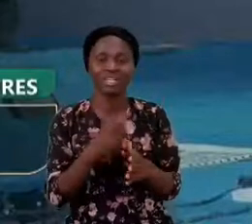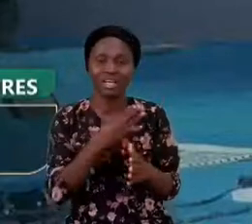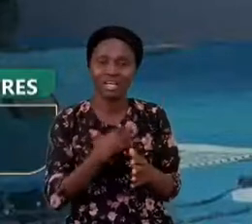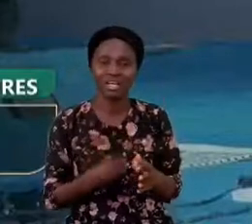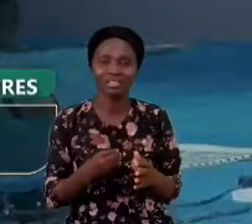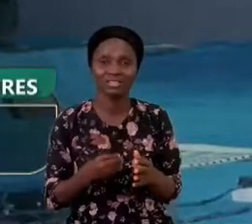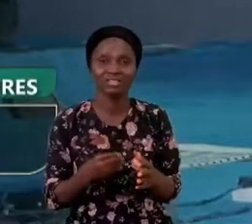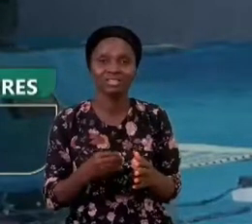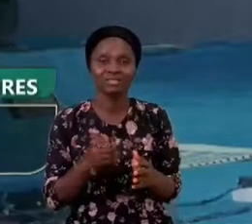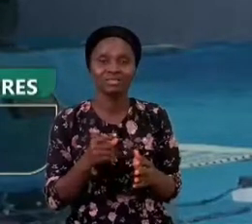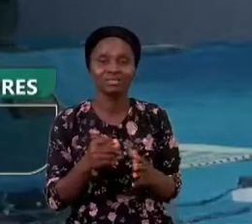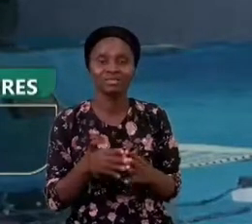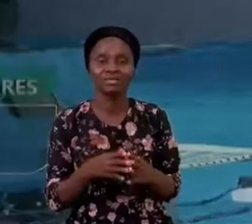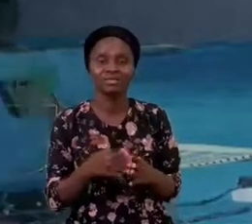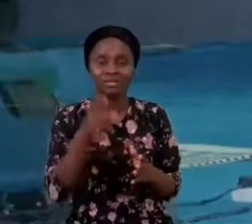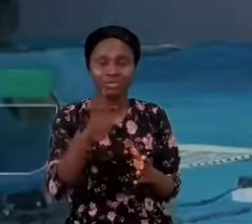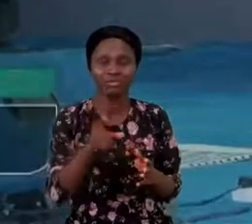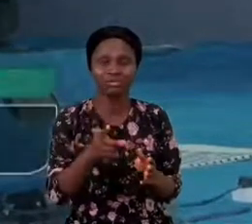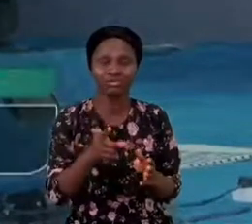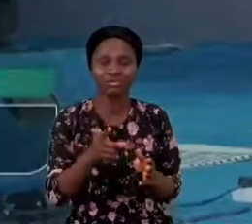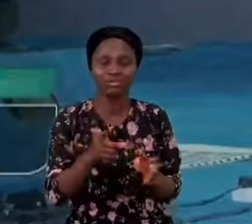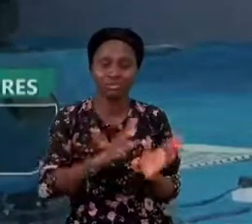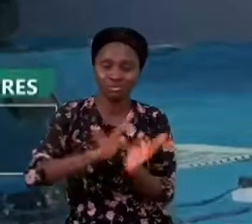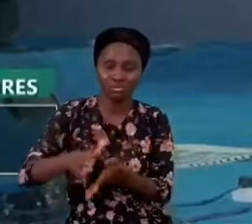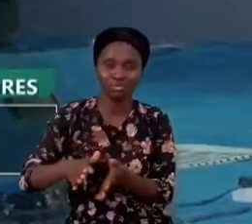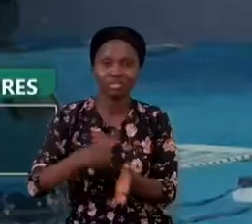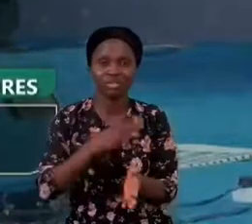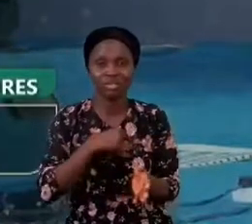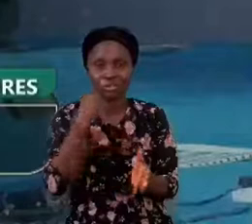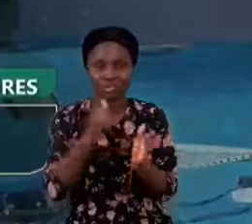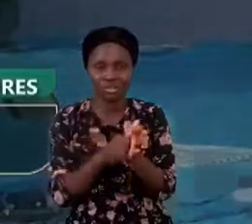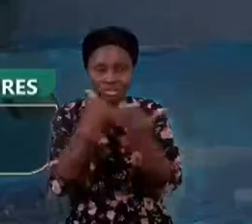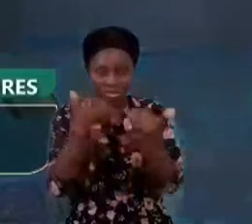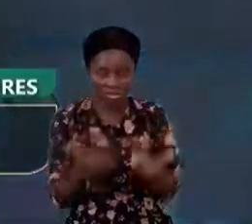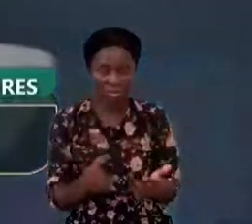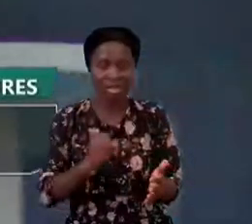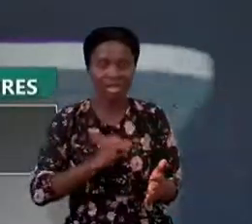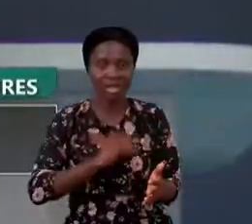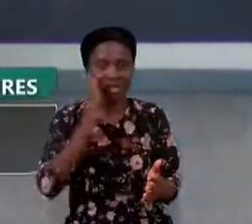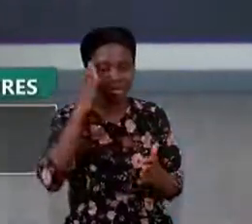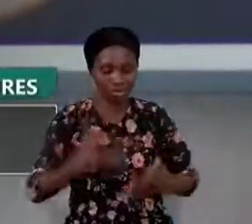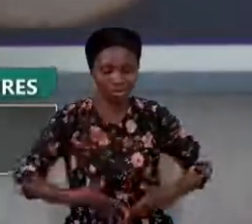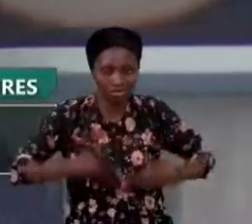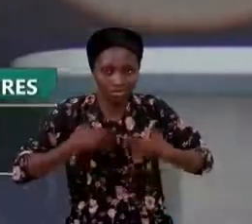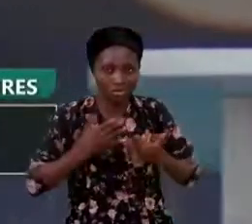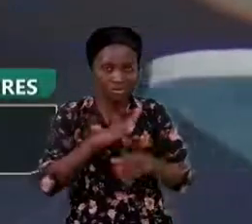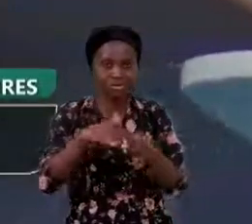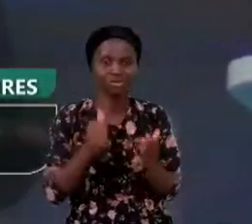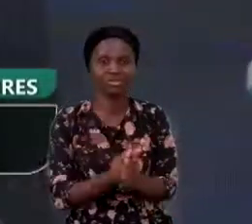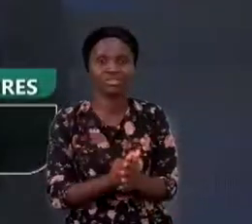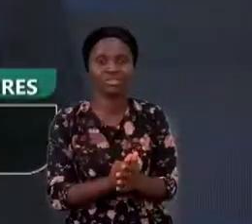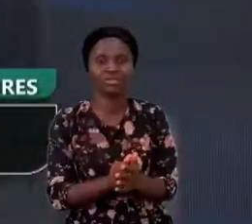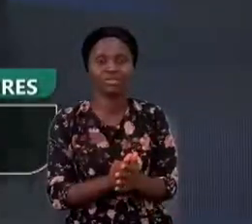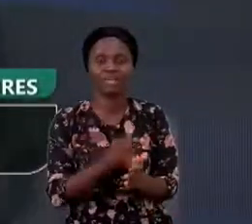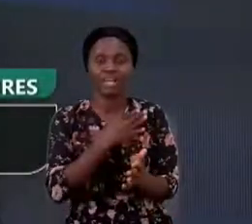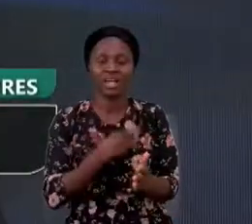vais confesser, corriger cela. Alors, les luttes amères, les disputes amères, vous êtes toujours en train de vous disputer. La vie